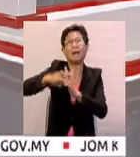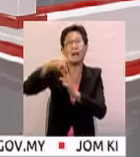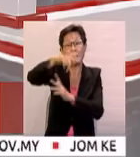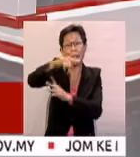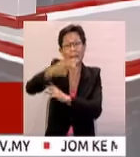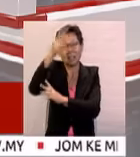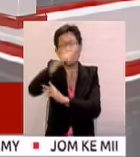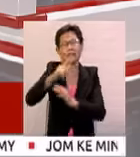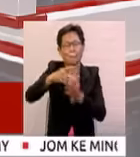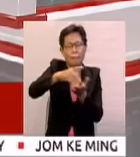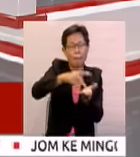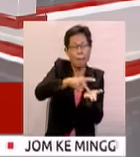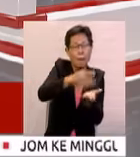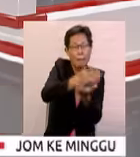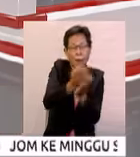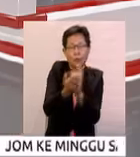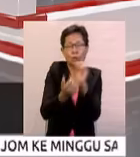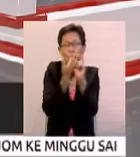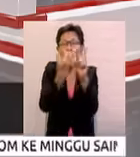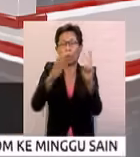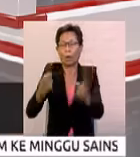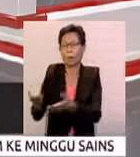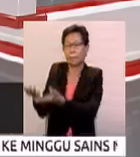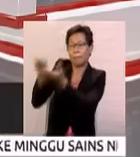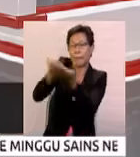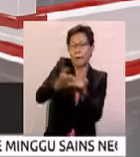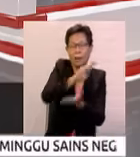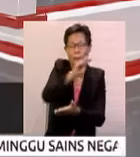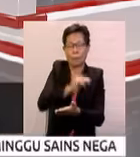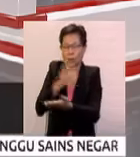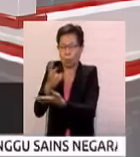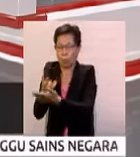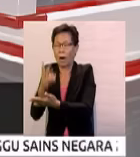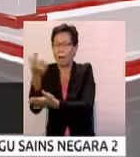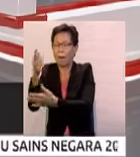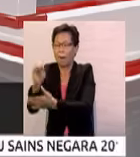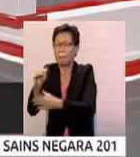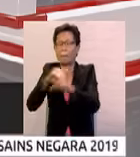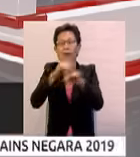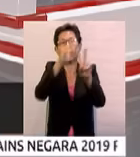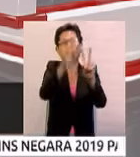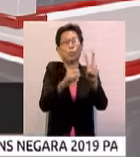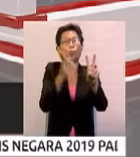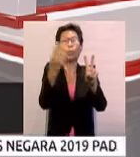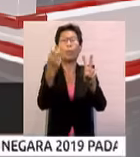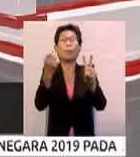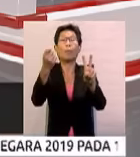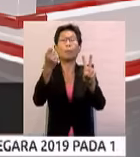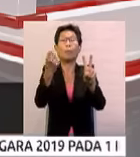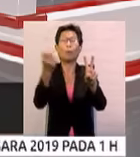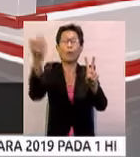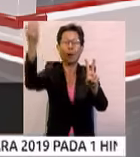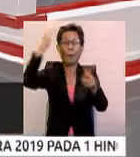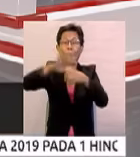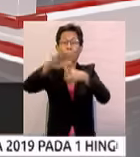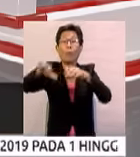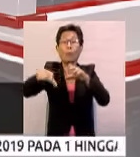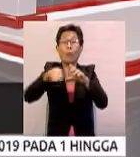Belanjawan 2019 yang dibentangkan Menteri Kewangan Lim Guan Eng 2 November lepas membabitkan dana